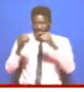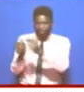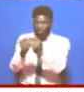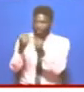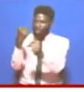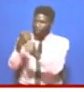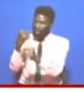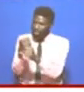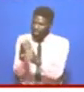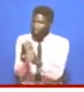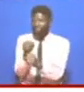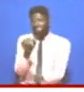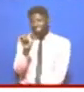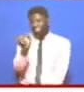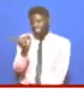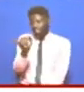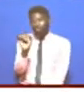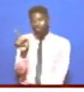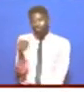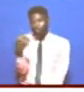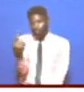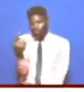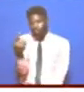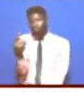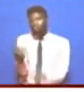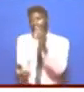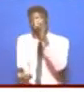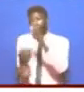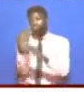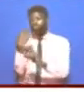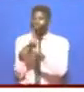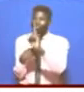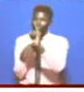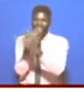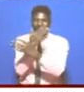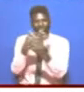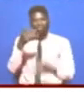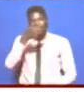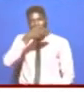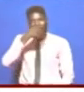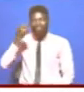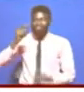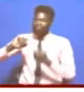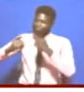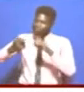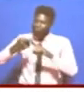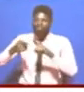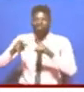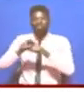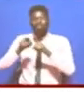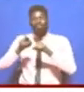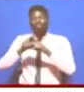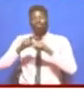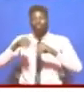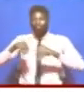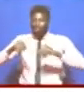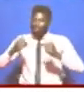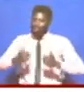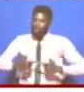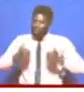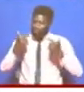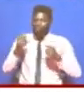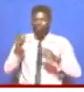together can only result in one thing: a better standard and quality of life for the people of this